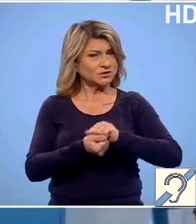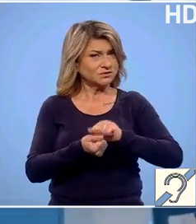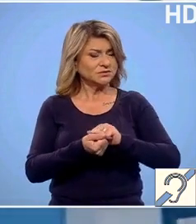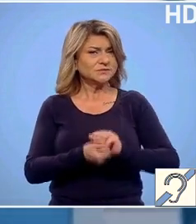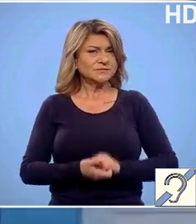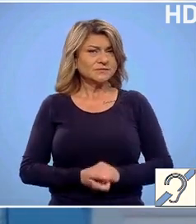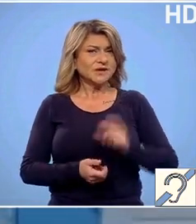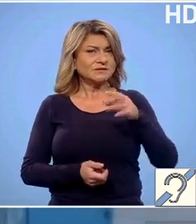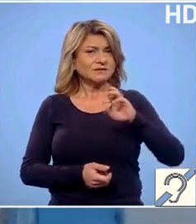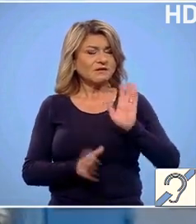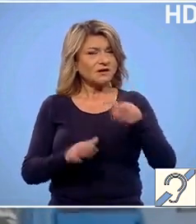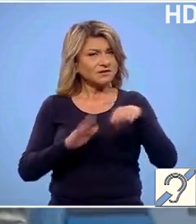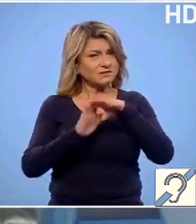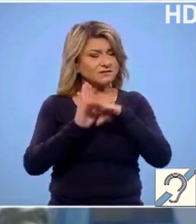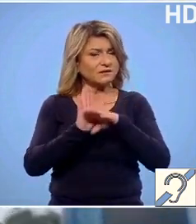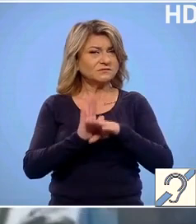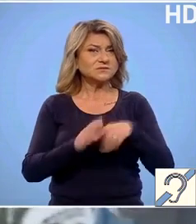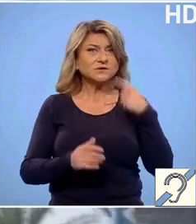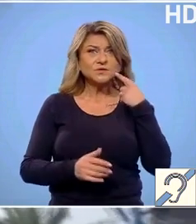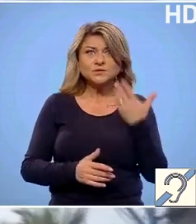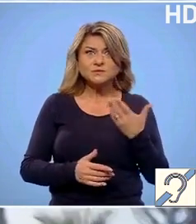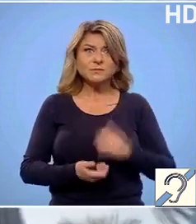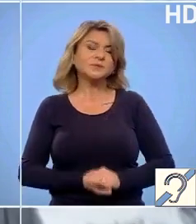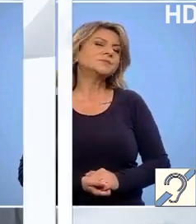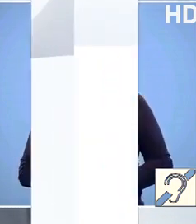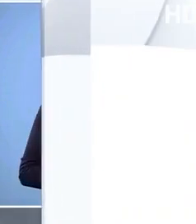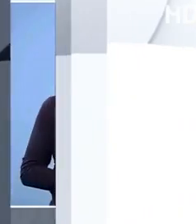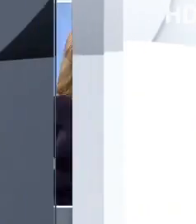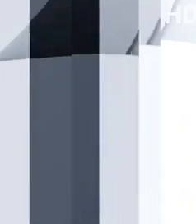teritoriului. Andreea Cigole are detalii, așa că ascultăm.